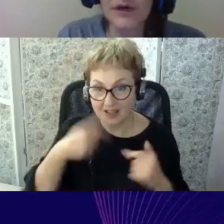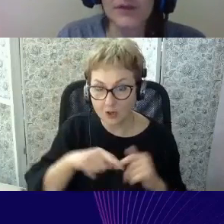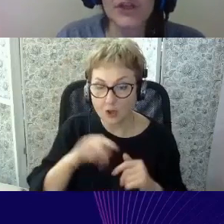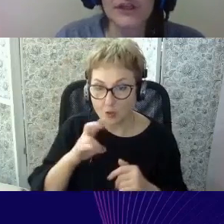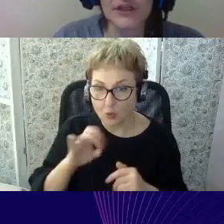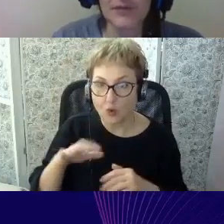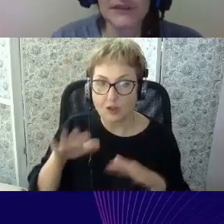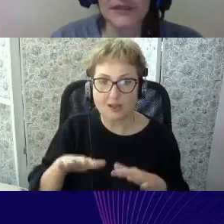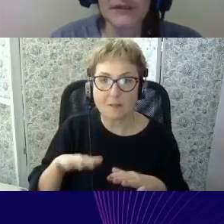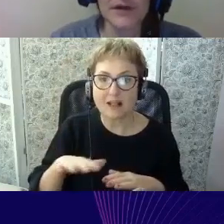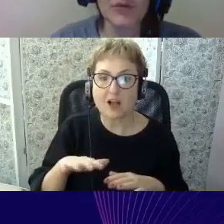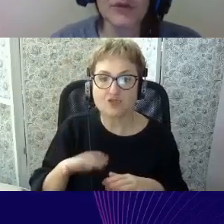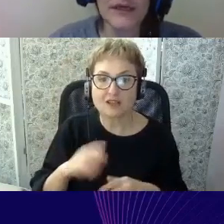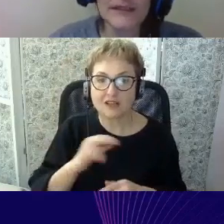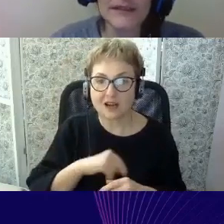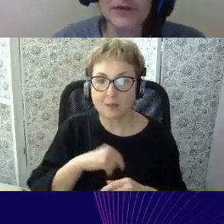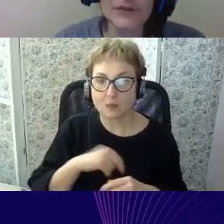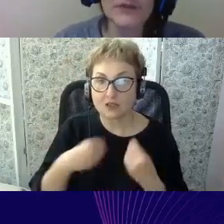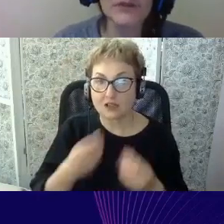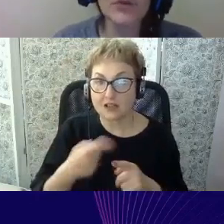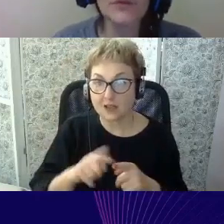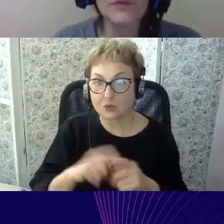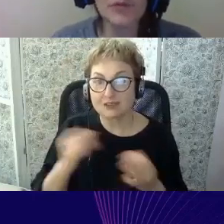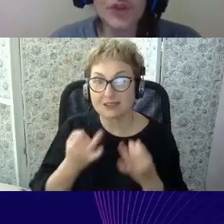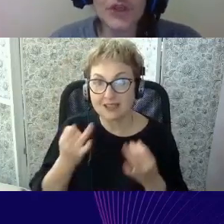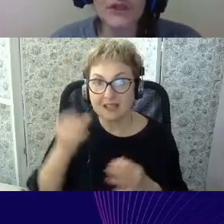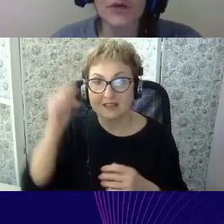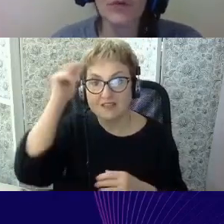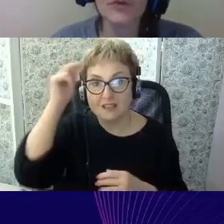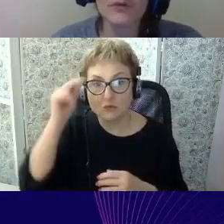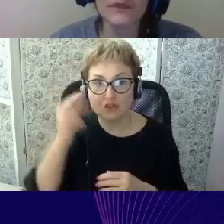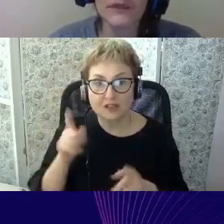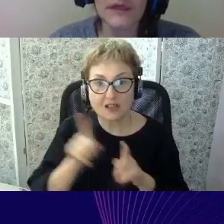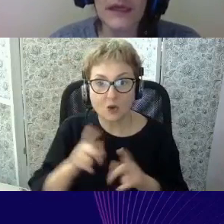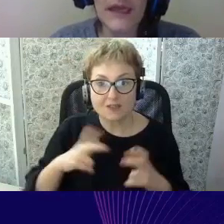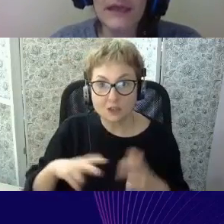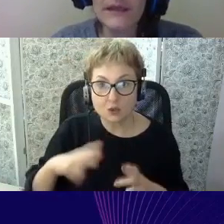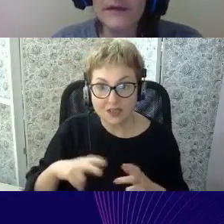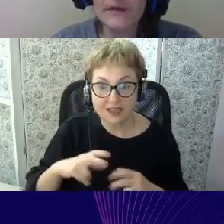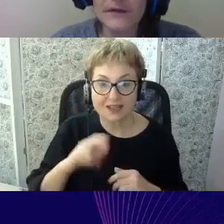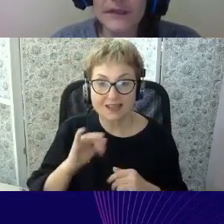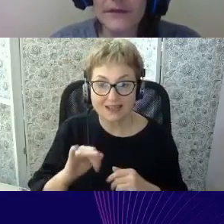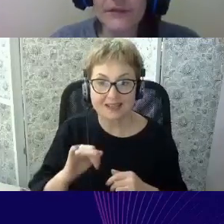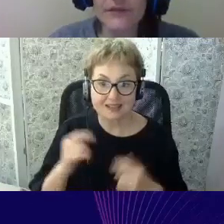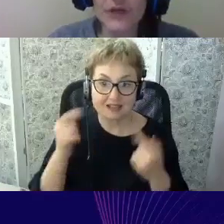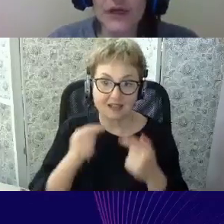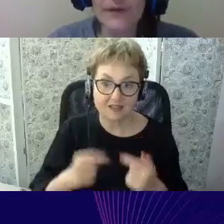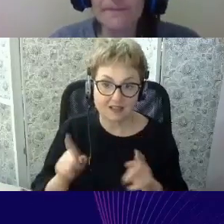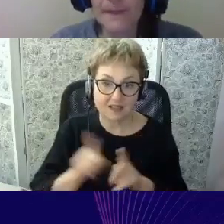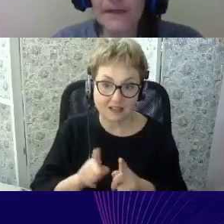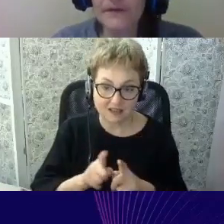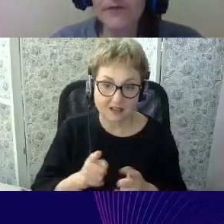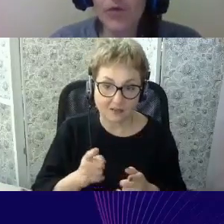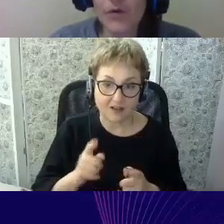но и на площадке непосредственно работодателя, который заинтересован в обучении такого студента. И, соответственно, вот